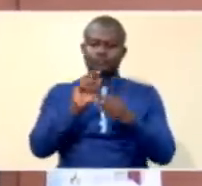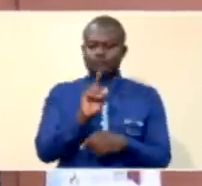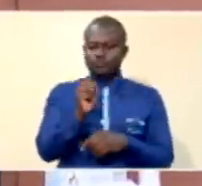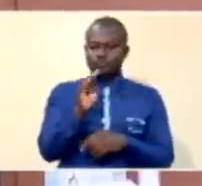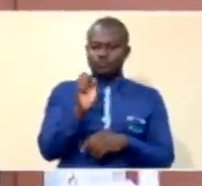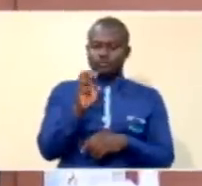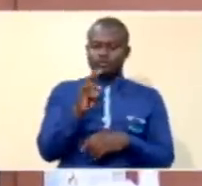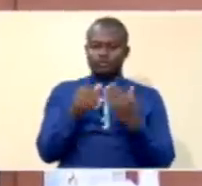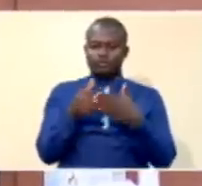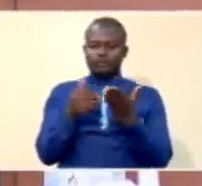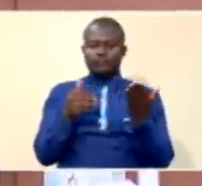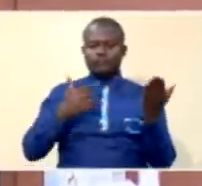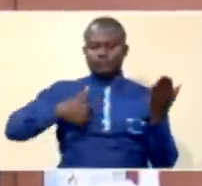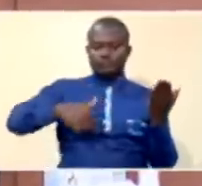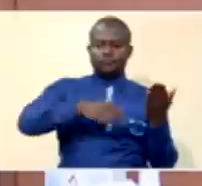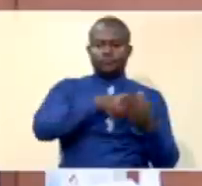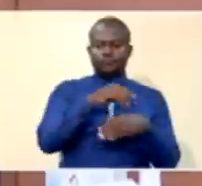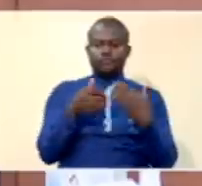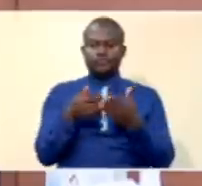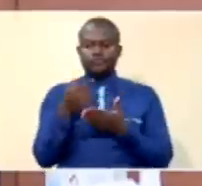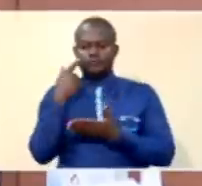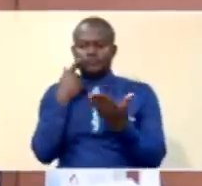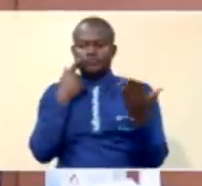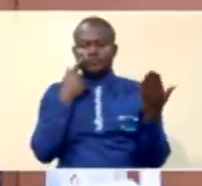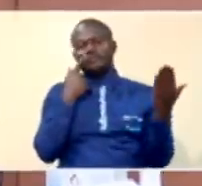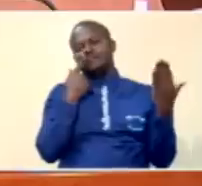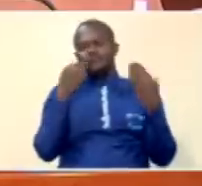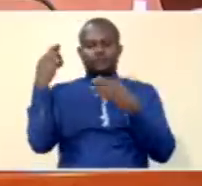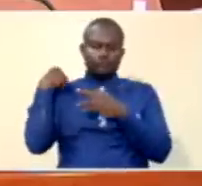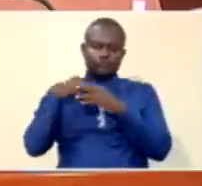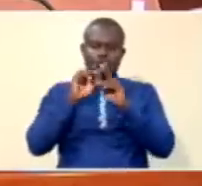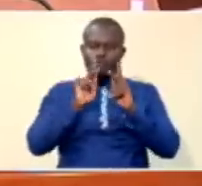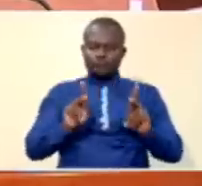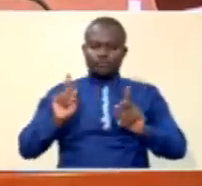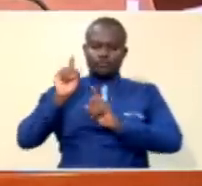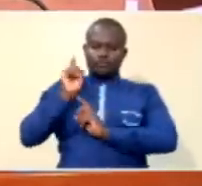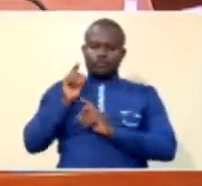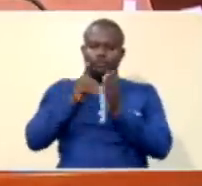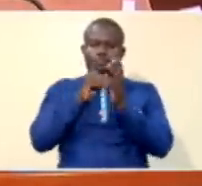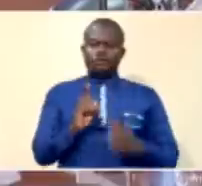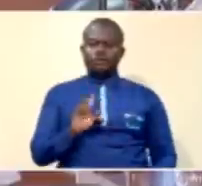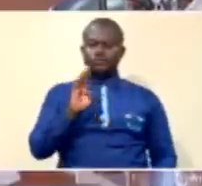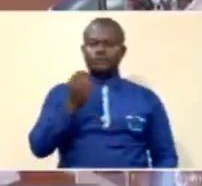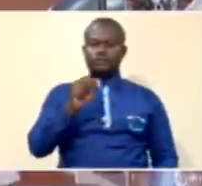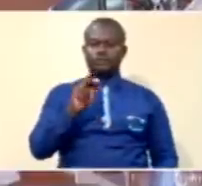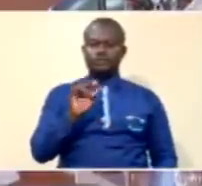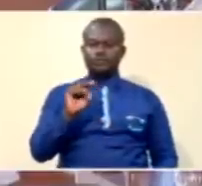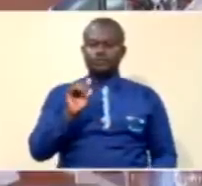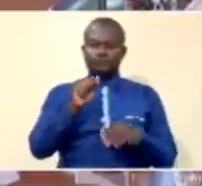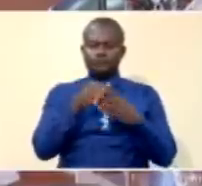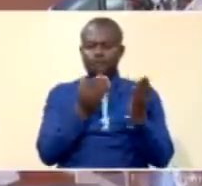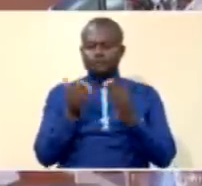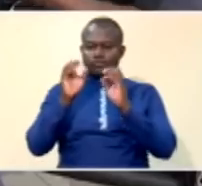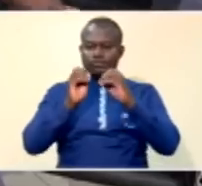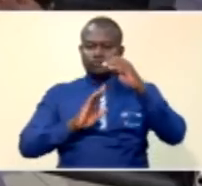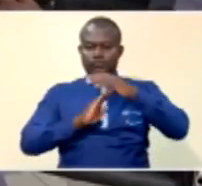are really Nitsinde y'abasenateri batandatu bayoboye na president wa komite ishinzwe amahoro n'umutekano muri Sena ya Zimbabwe Dr. Pareranyatwa David yakiriwe ku cyicaro